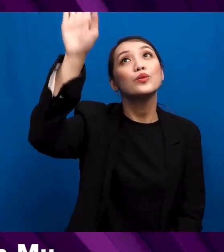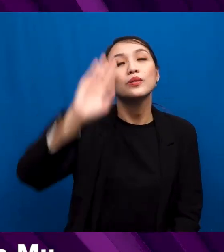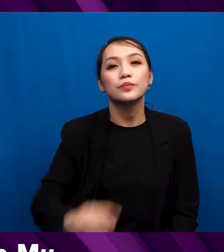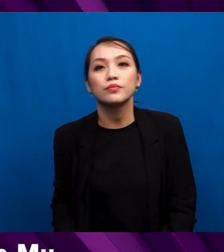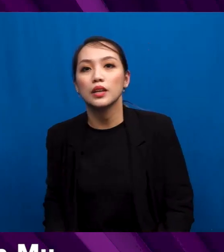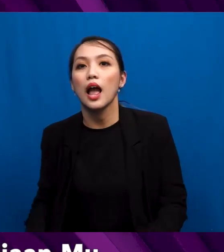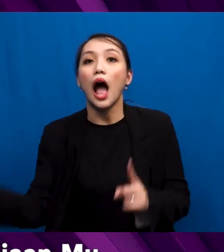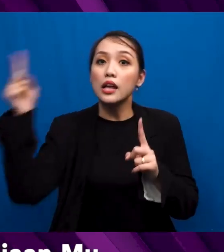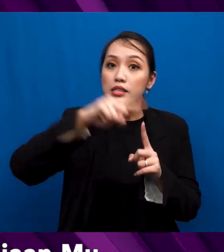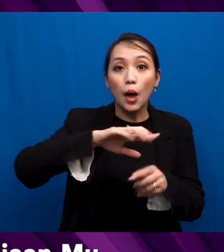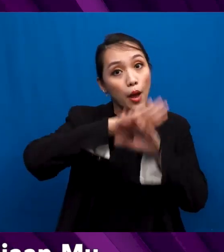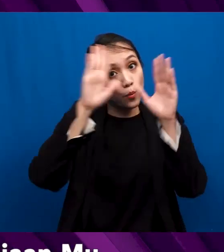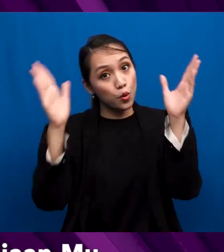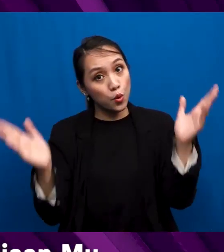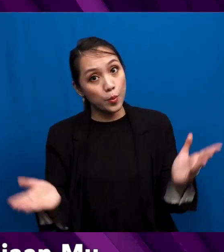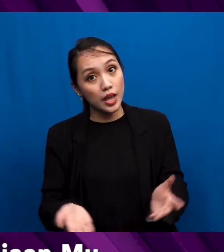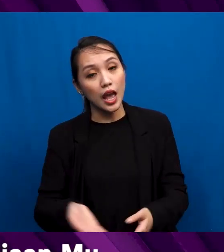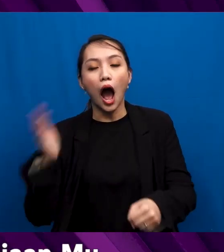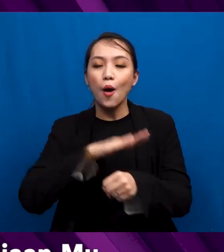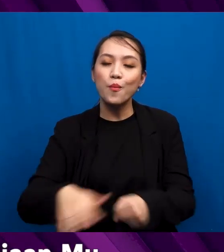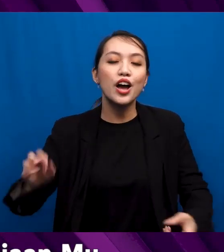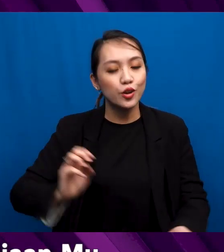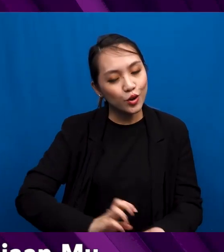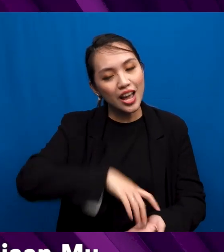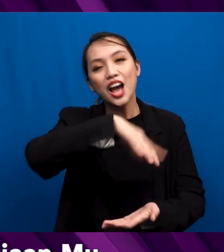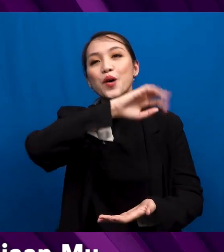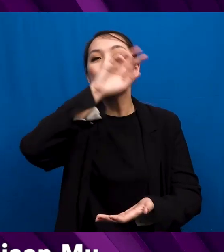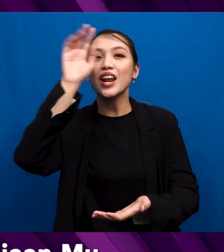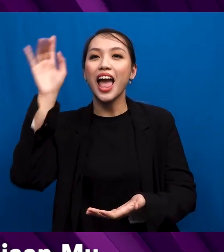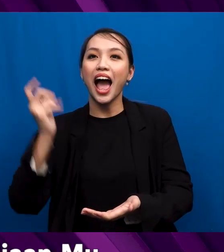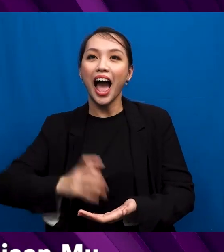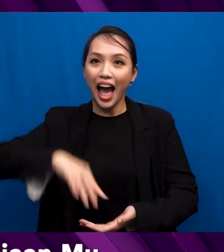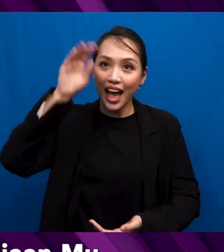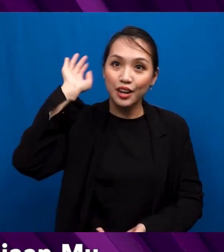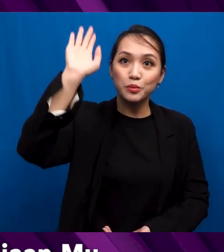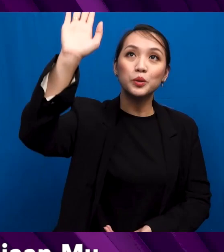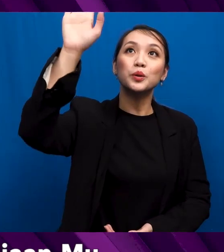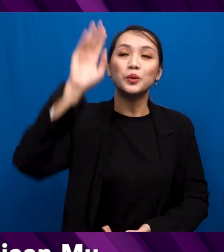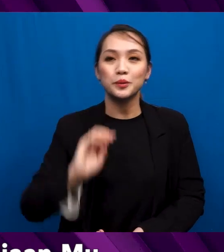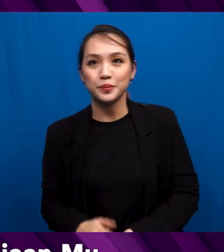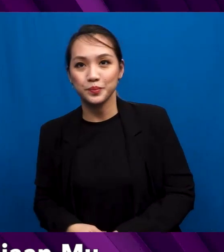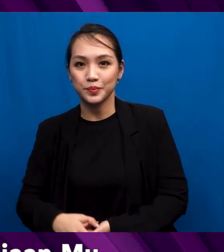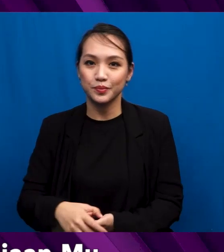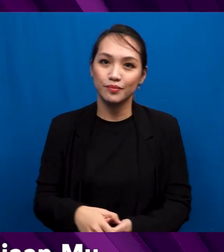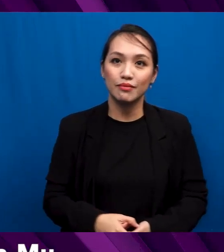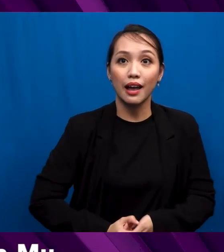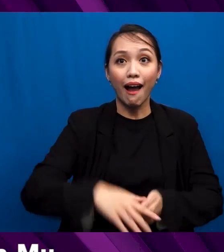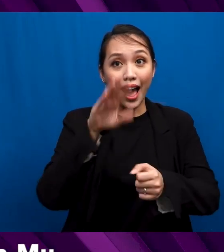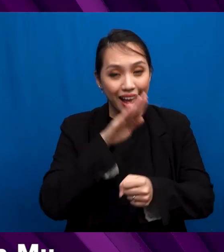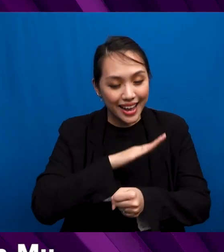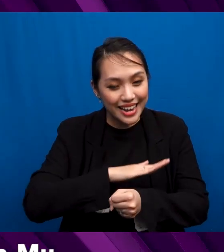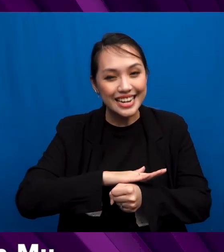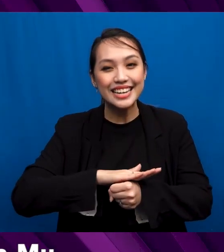rencana-Mu sampai bumi penuh kemuliaan-Mu. Mari genapi